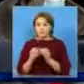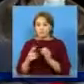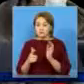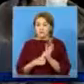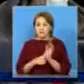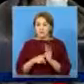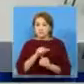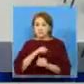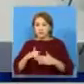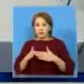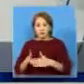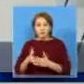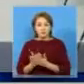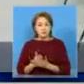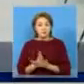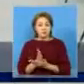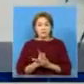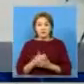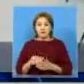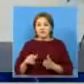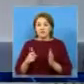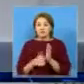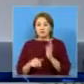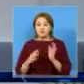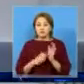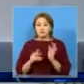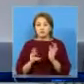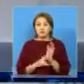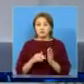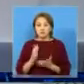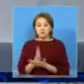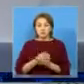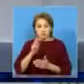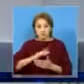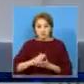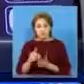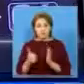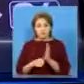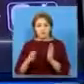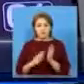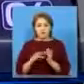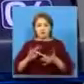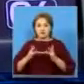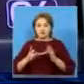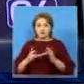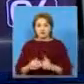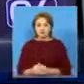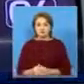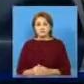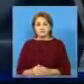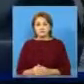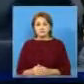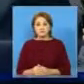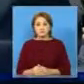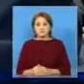уголков самообслуживания. Всего отделом оказывается 698 государственных услуг, из которых 609 в электронном формате.